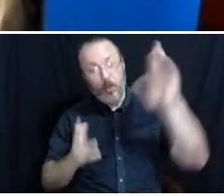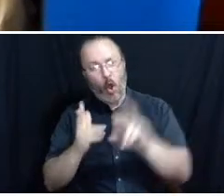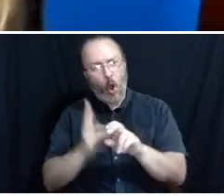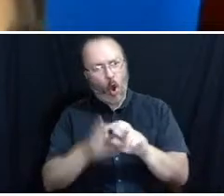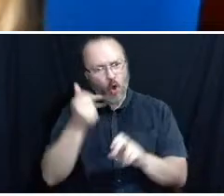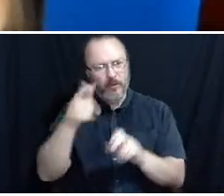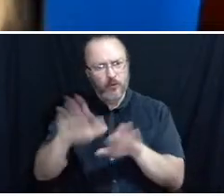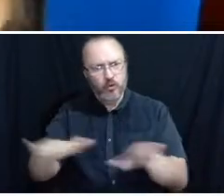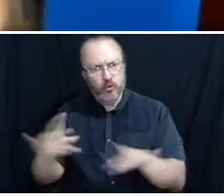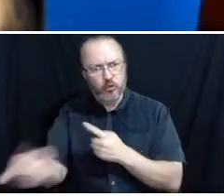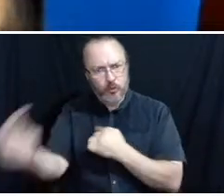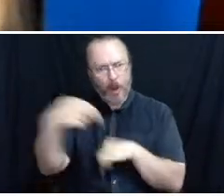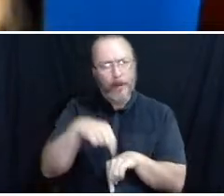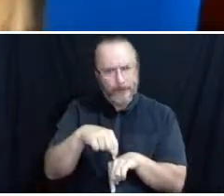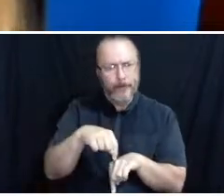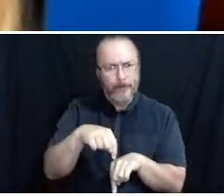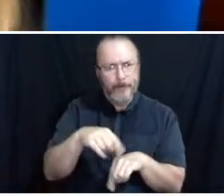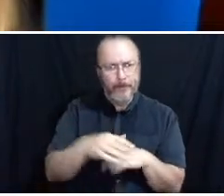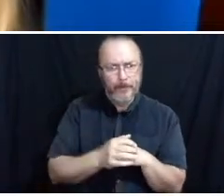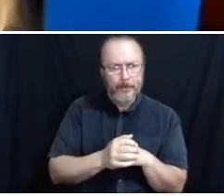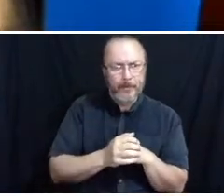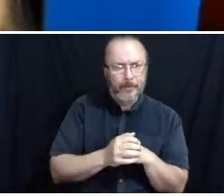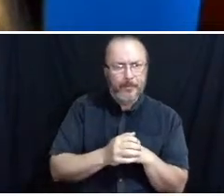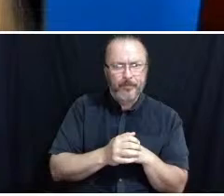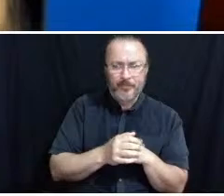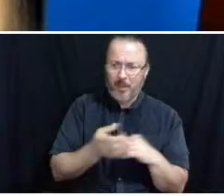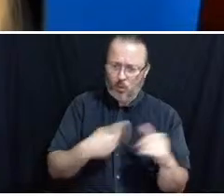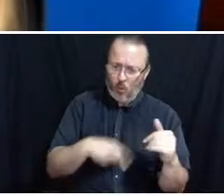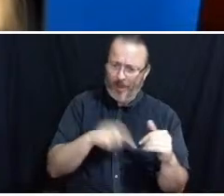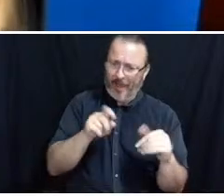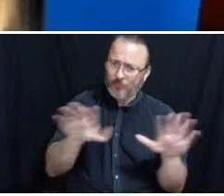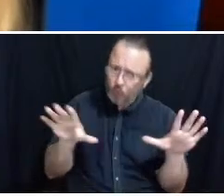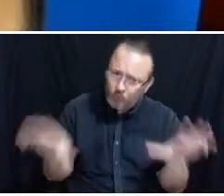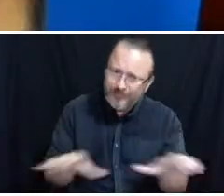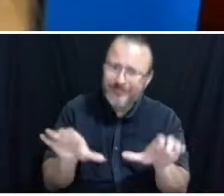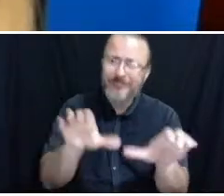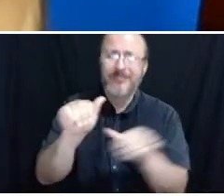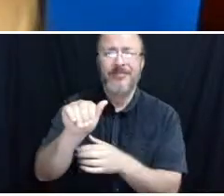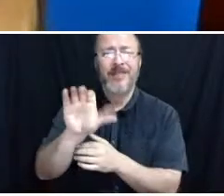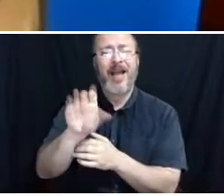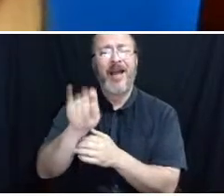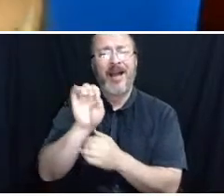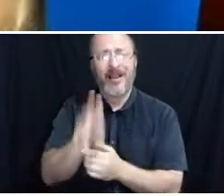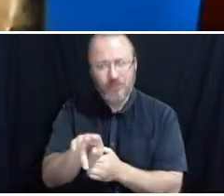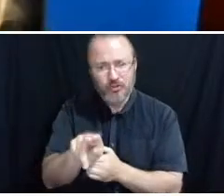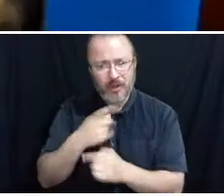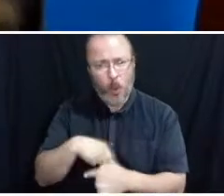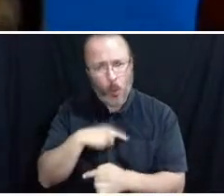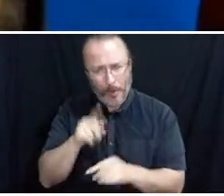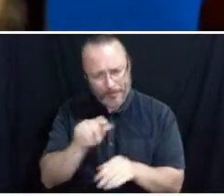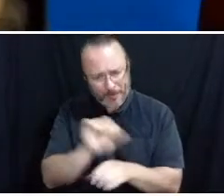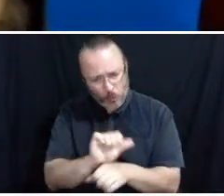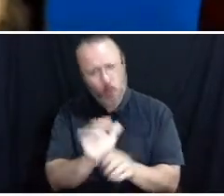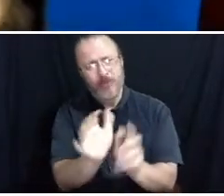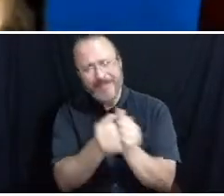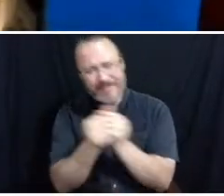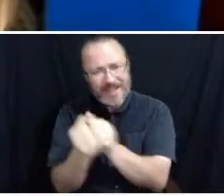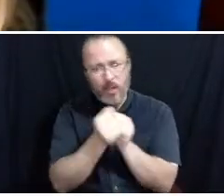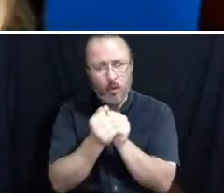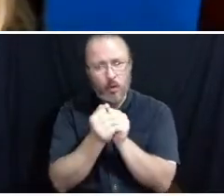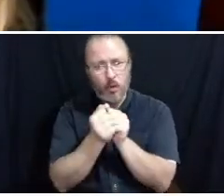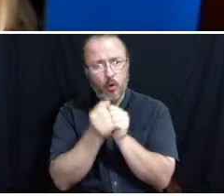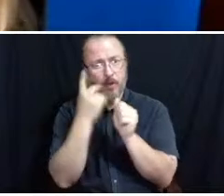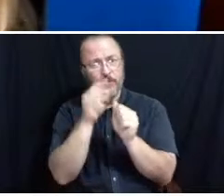venir, pendant des décennies, à moins d'agir dès maintenant, à moins de travailler ensemble sur une mission claire.